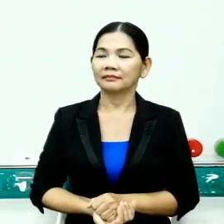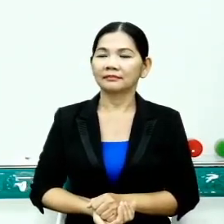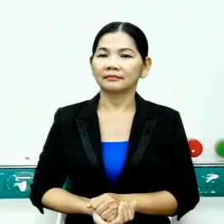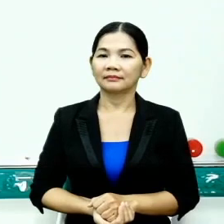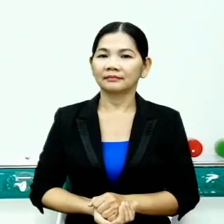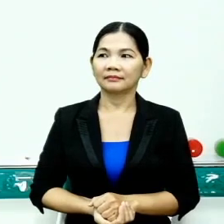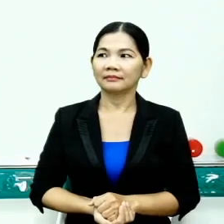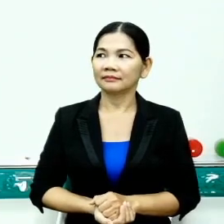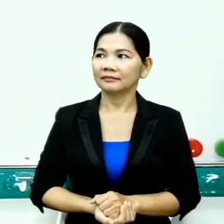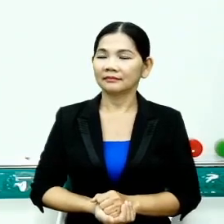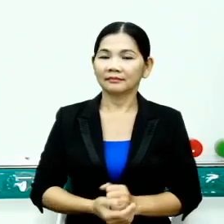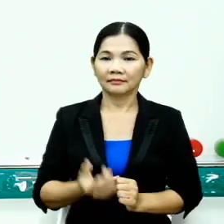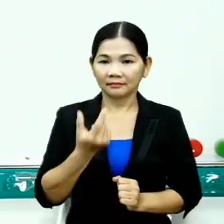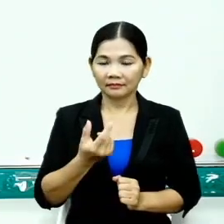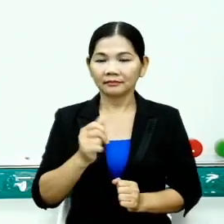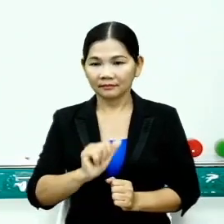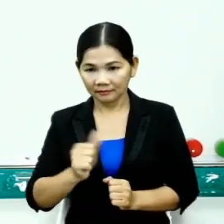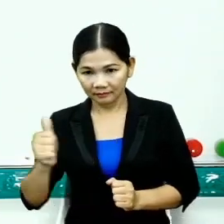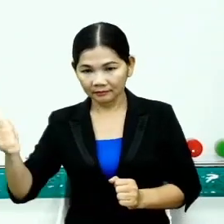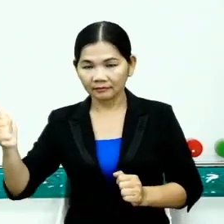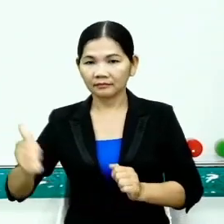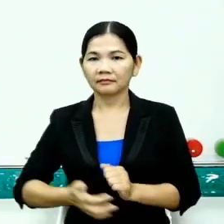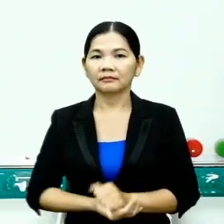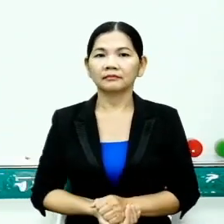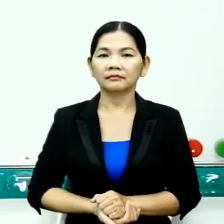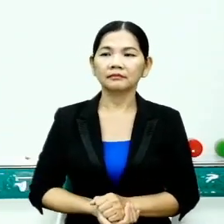đó tay